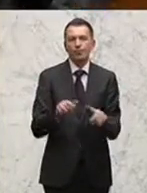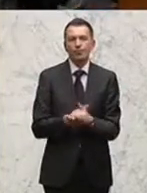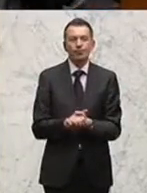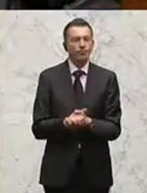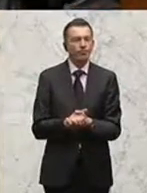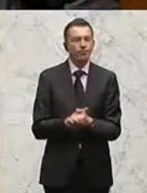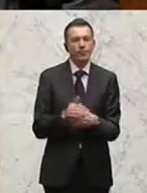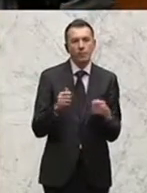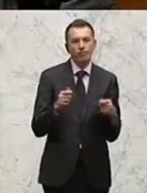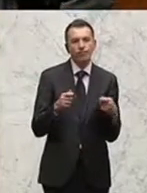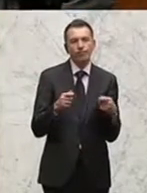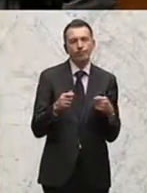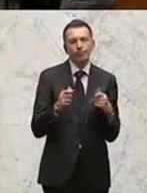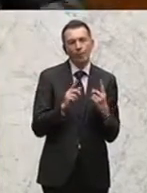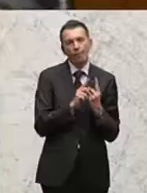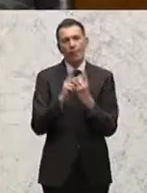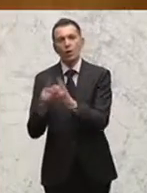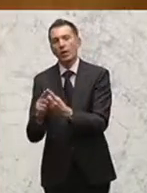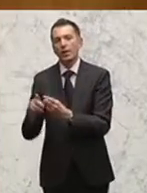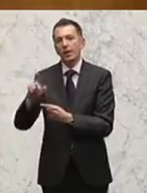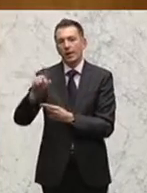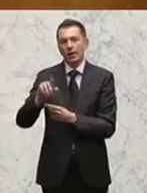Dschihadismus anschließen.